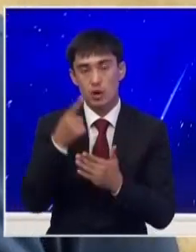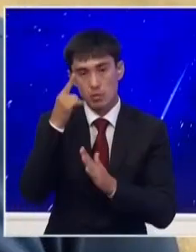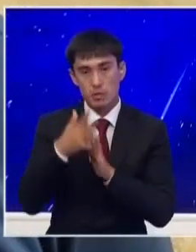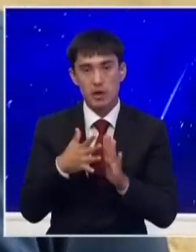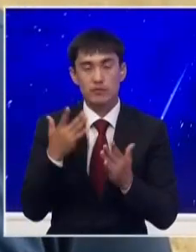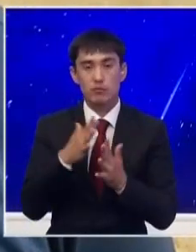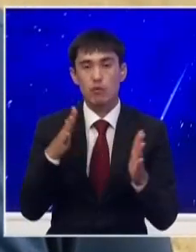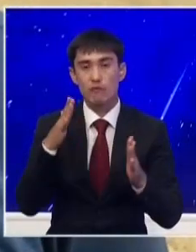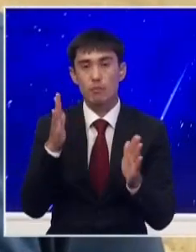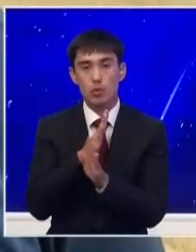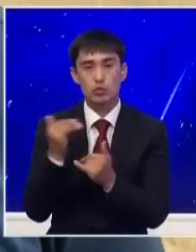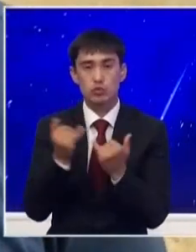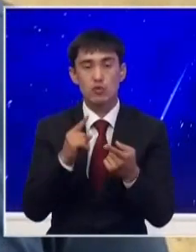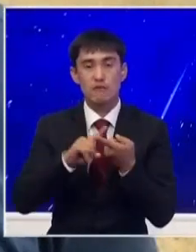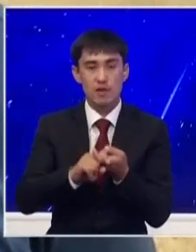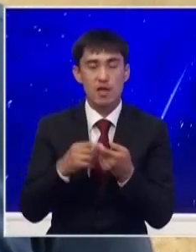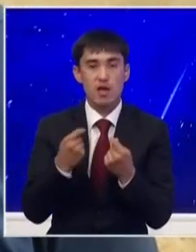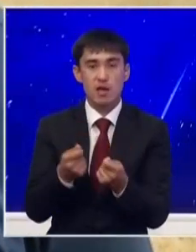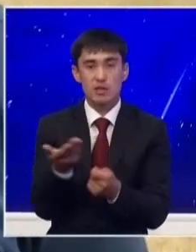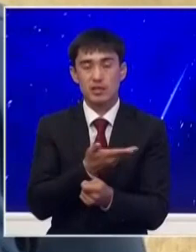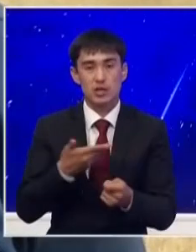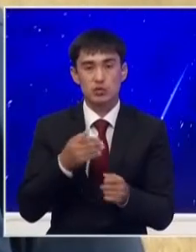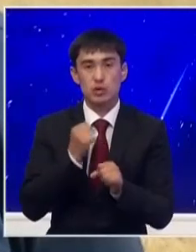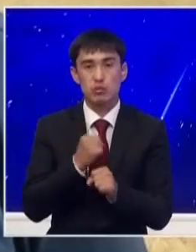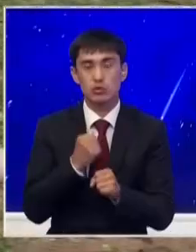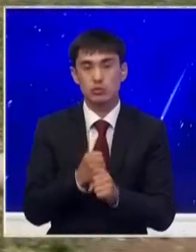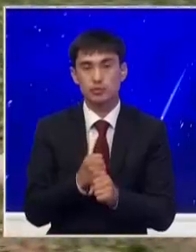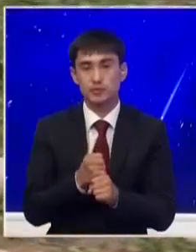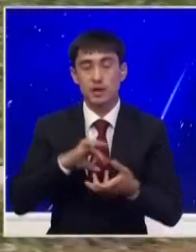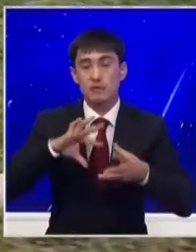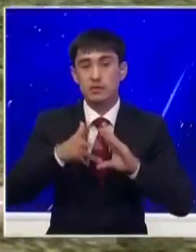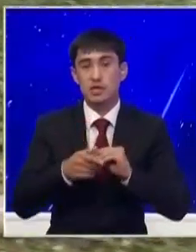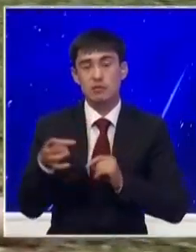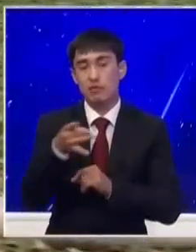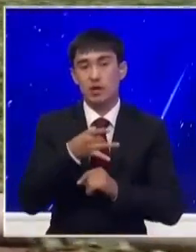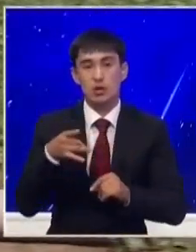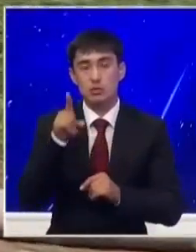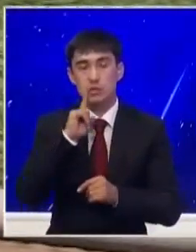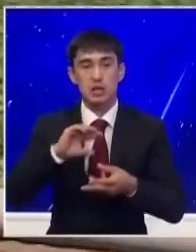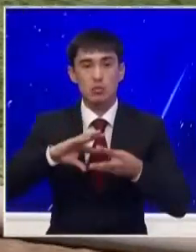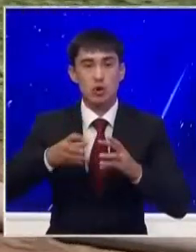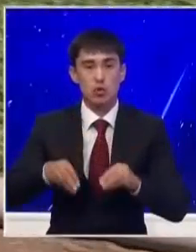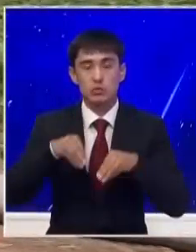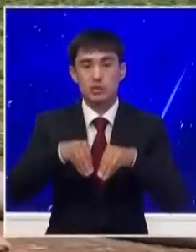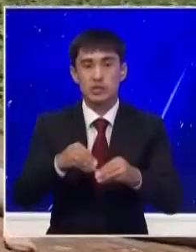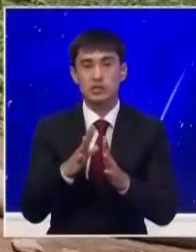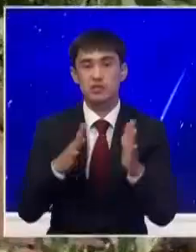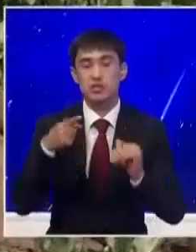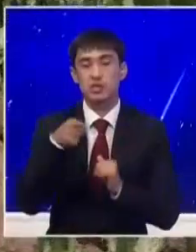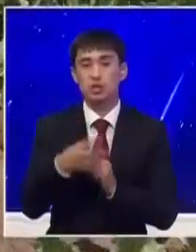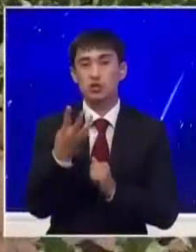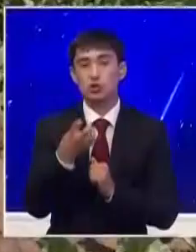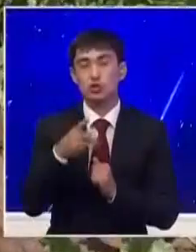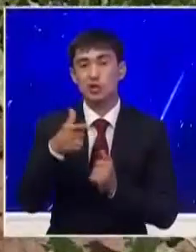все время погодные условия, это влияет на нашу работу. В целом по району сладким корнеплодом засеяно свыше